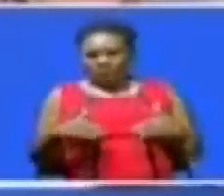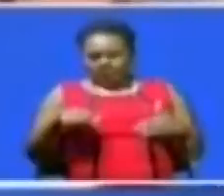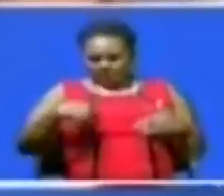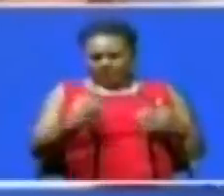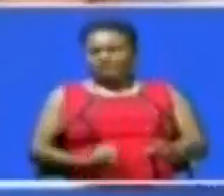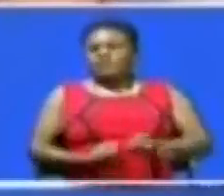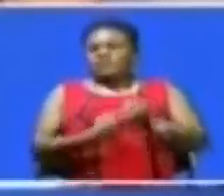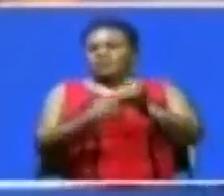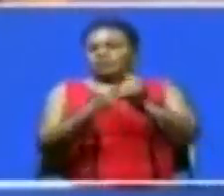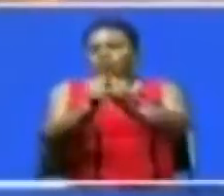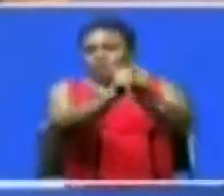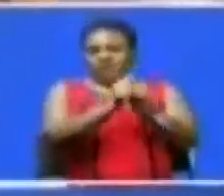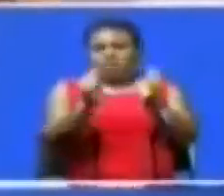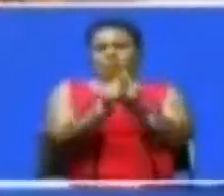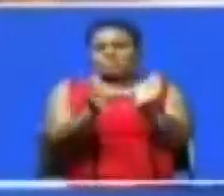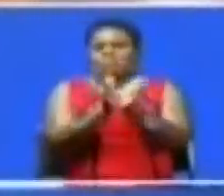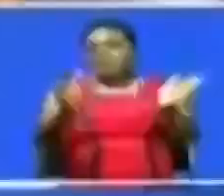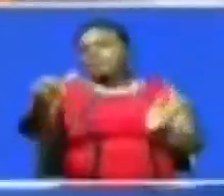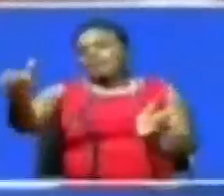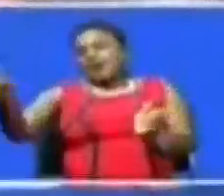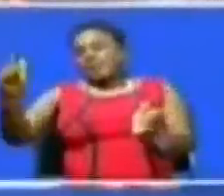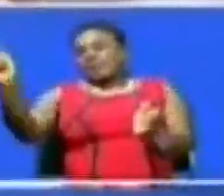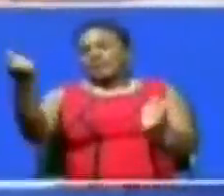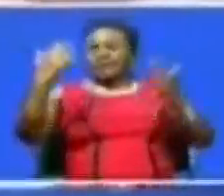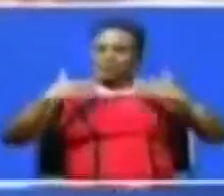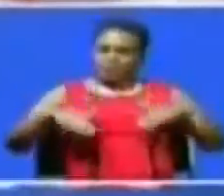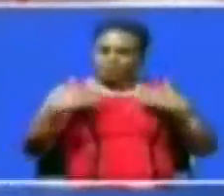tunasimama pamoja na wananchi wengine wa Kenya.